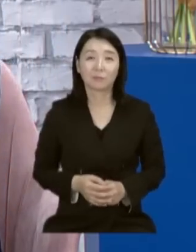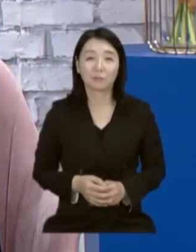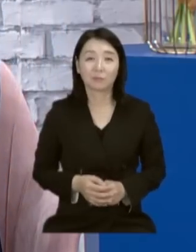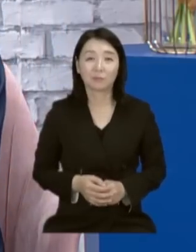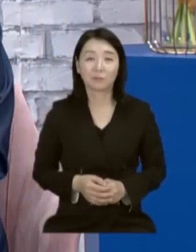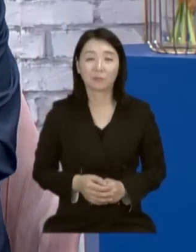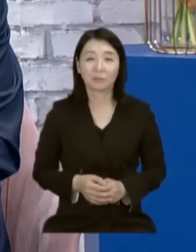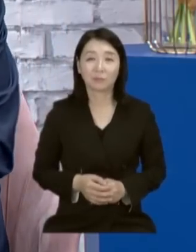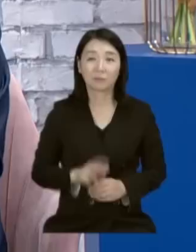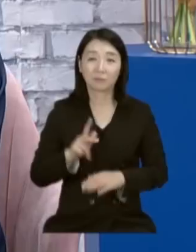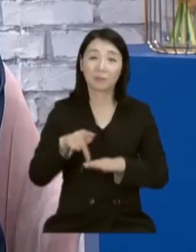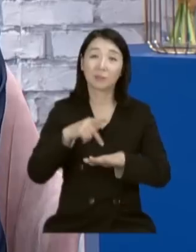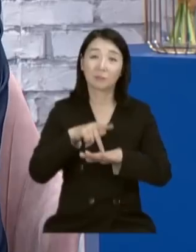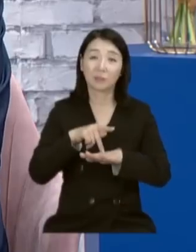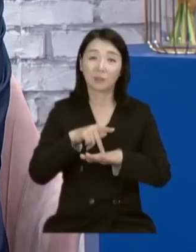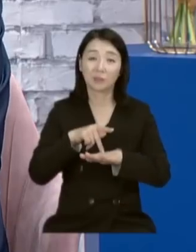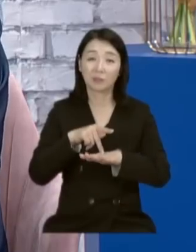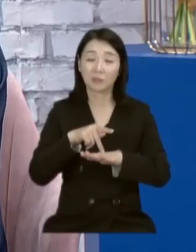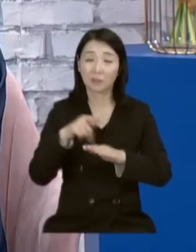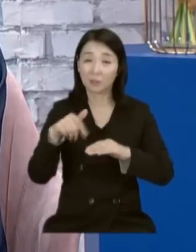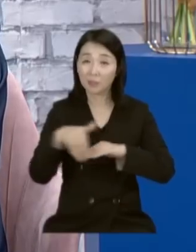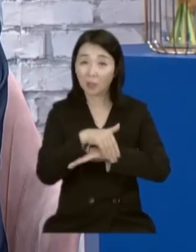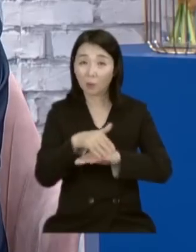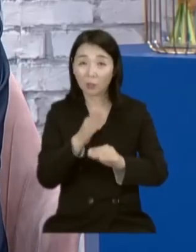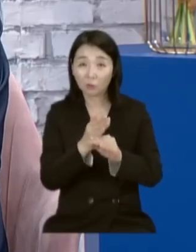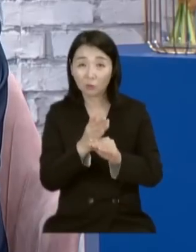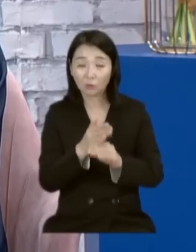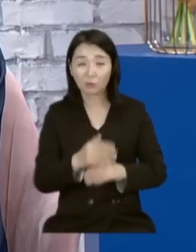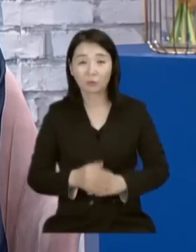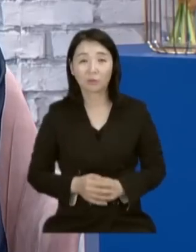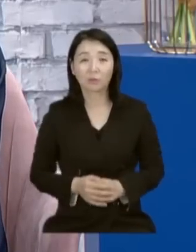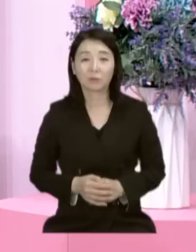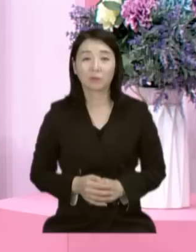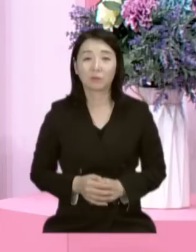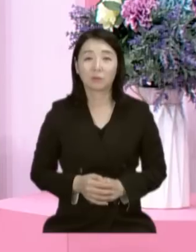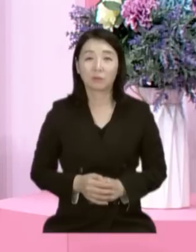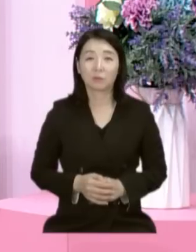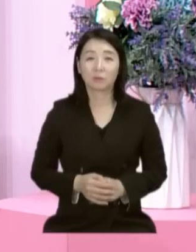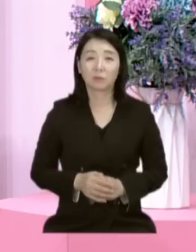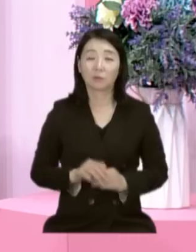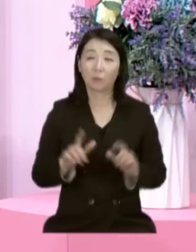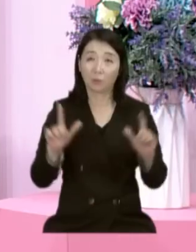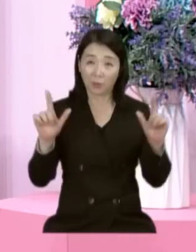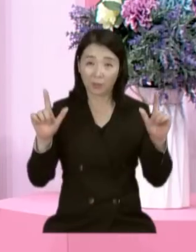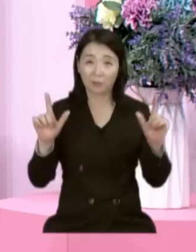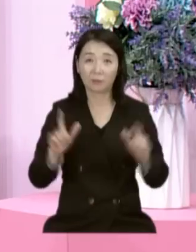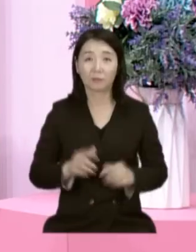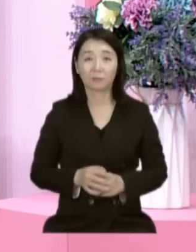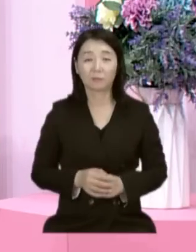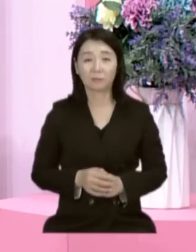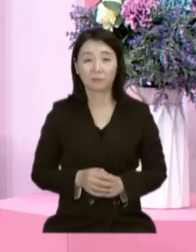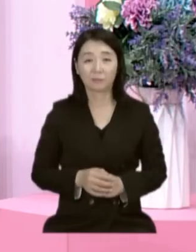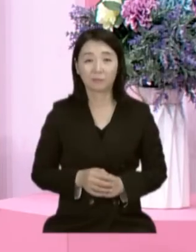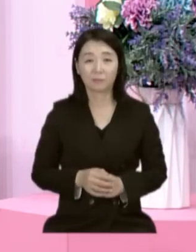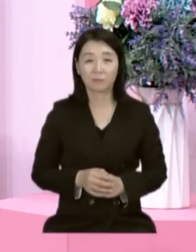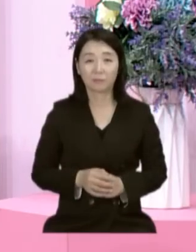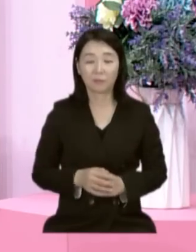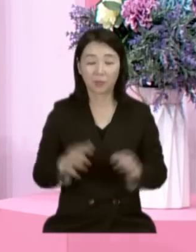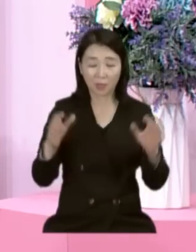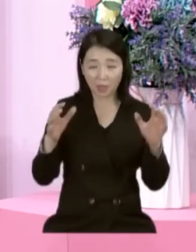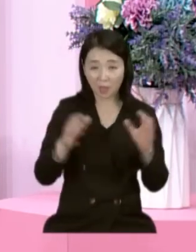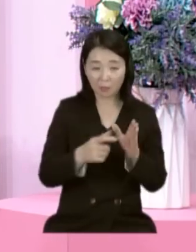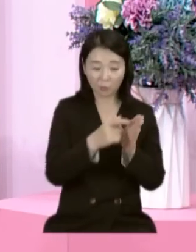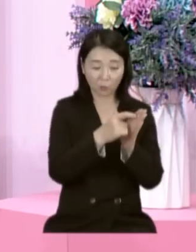근데 네. 필리핀도 지금 계획 중이시라고요? 필리핀에는 이제 금년에 제가 우리가